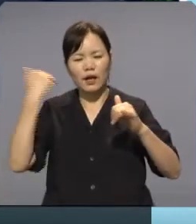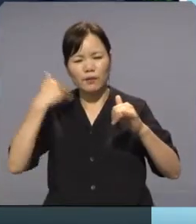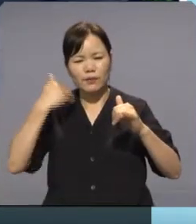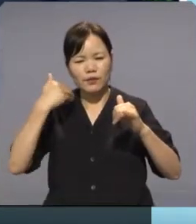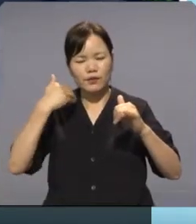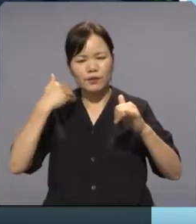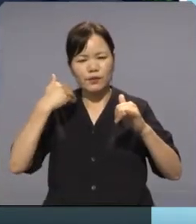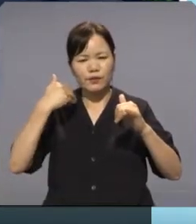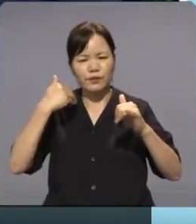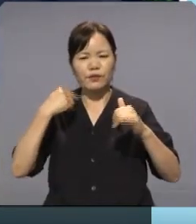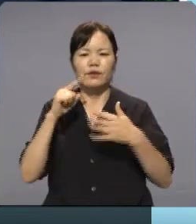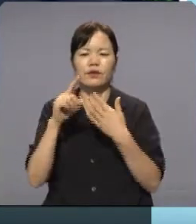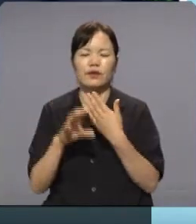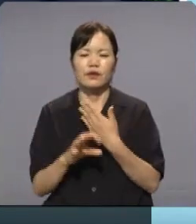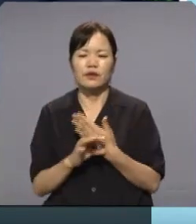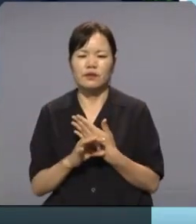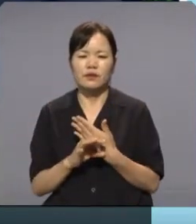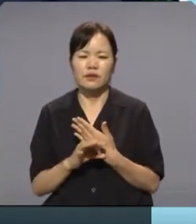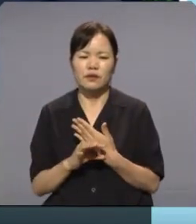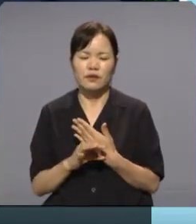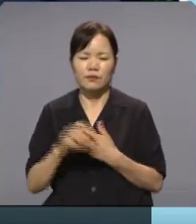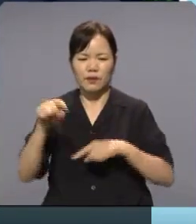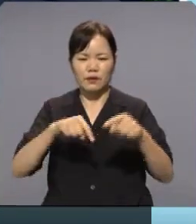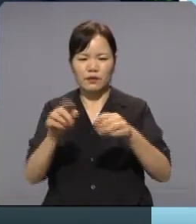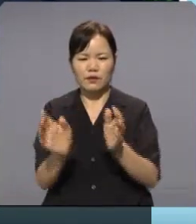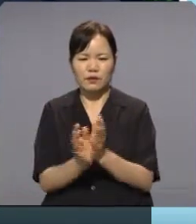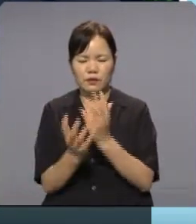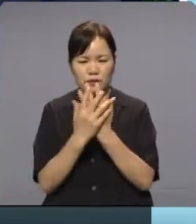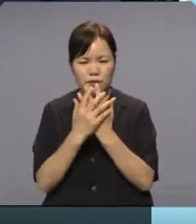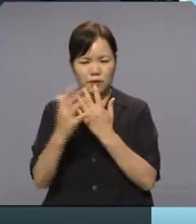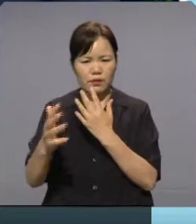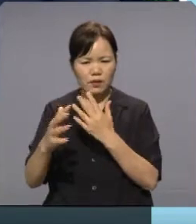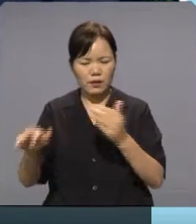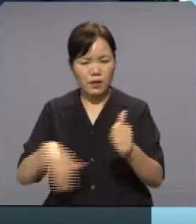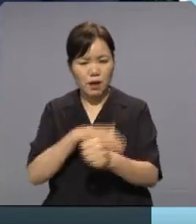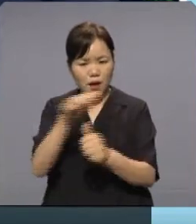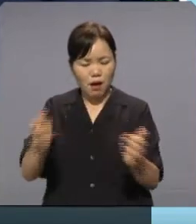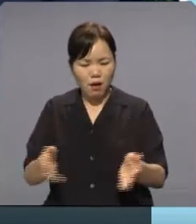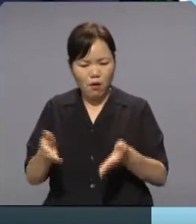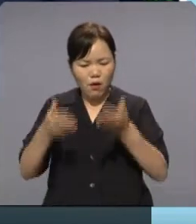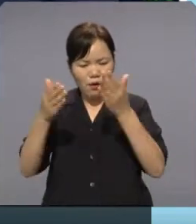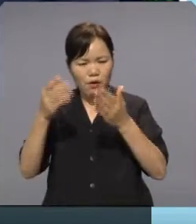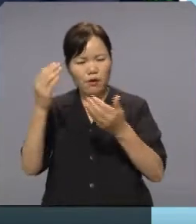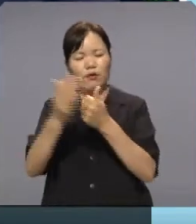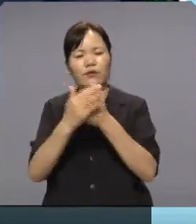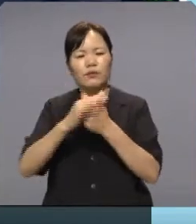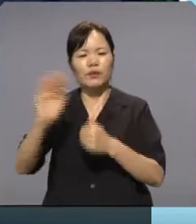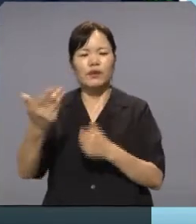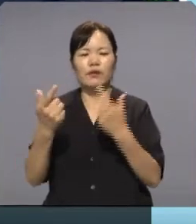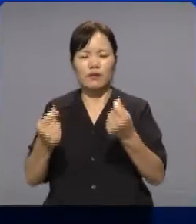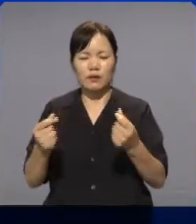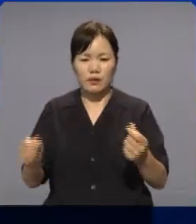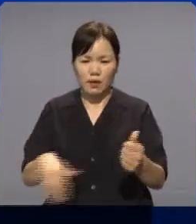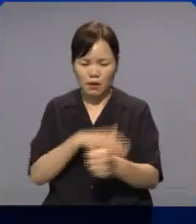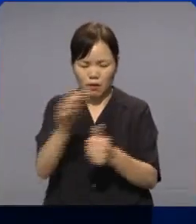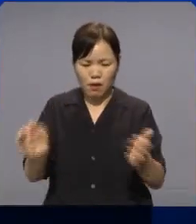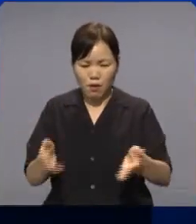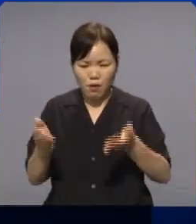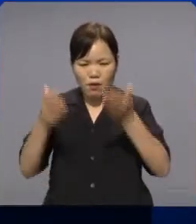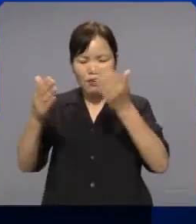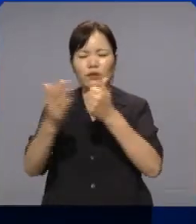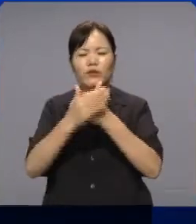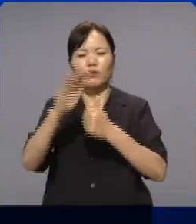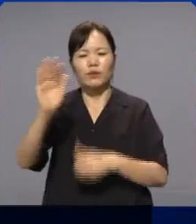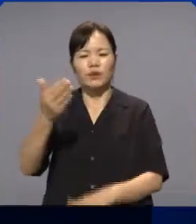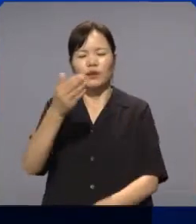라인업이 형성된다고 하면 결국 이 전당대회도 상당히 좀 흥행에는 또 도움이 되지 않을까 하는 생각을 해봅니다. 흥행에는 도움이 되겠습니다만은